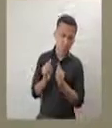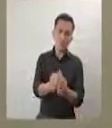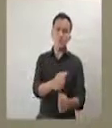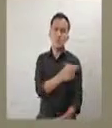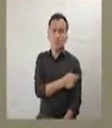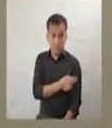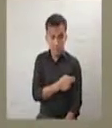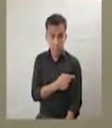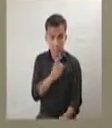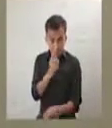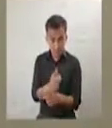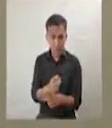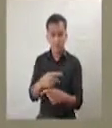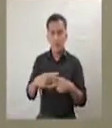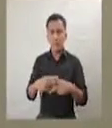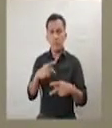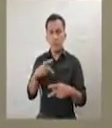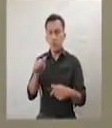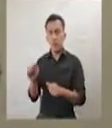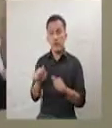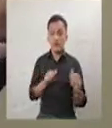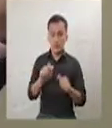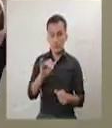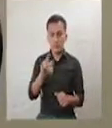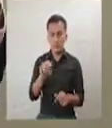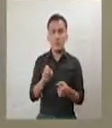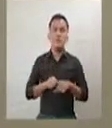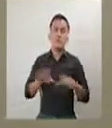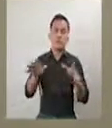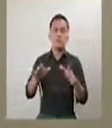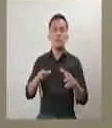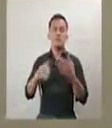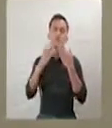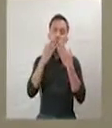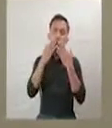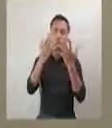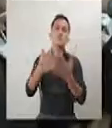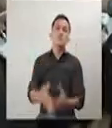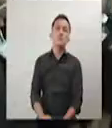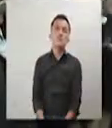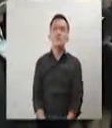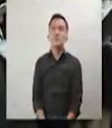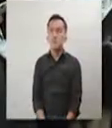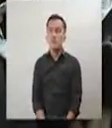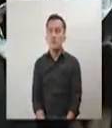pumunta sa center. Dapat po proactive. Proactive implementation. Maraming pong salamat.